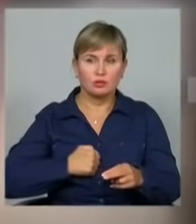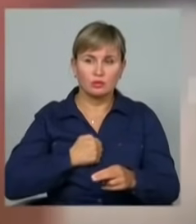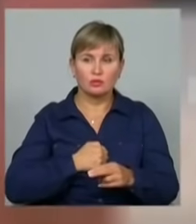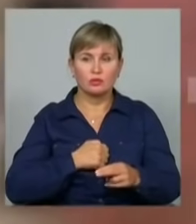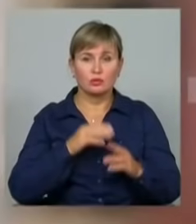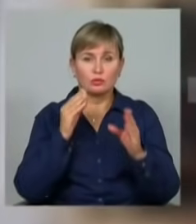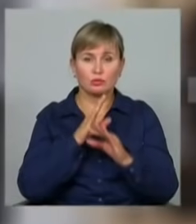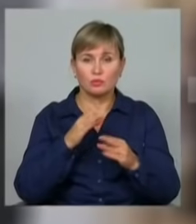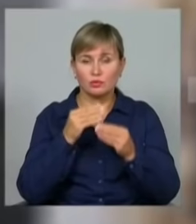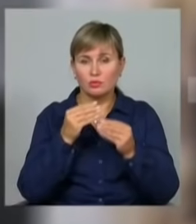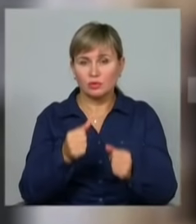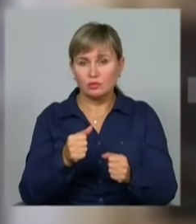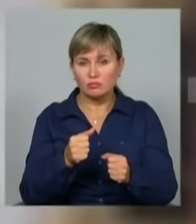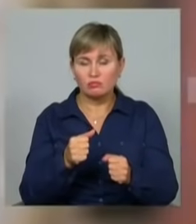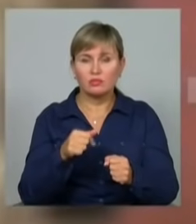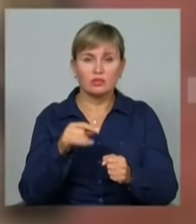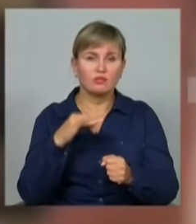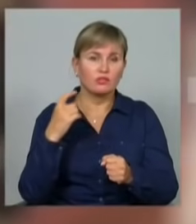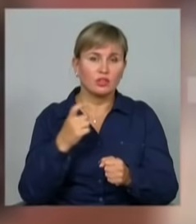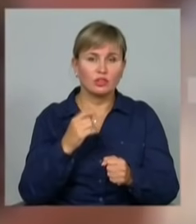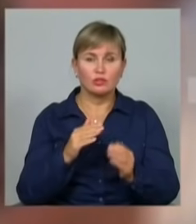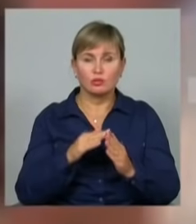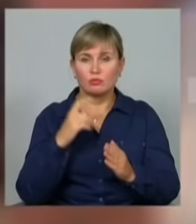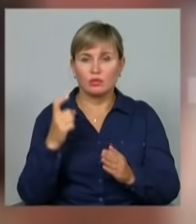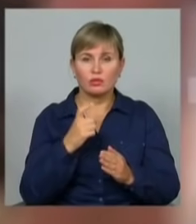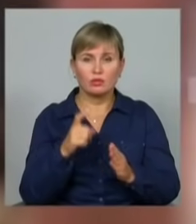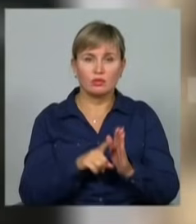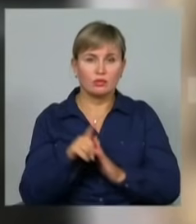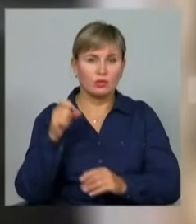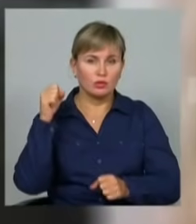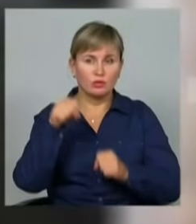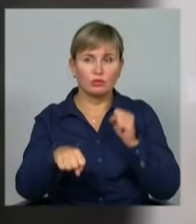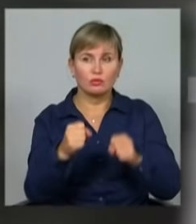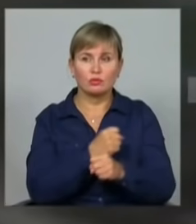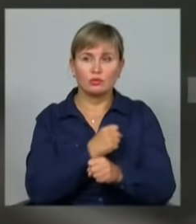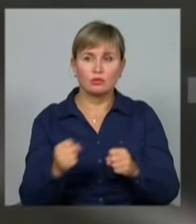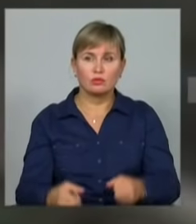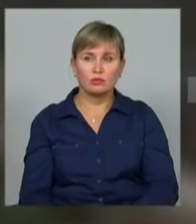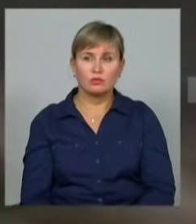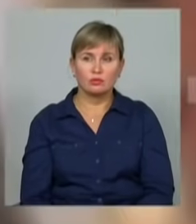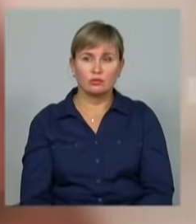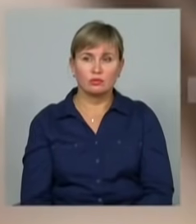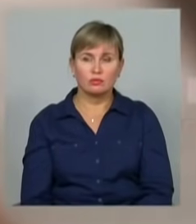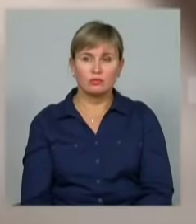сумев переубедить судебного исполнителя, владелец частного сектора пустил в ход кулаки.